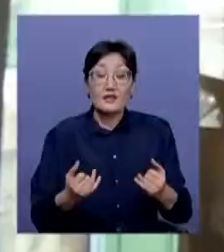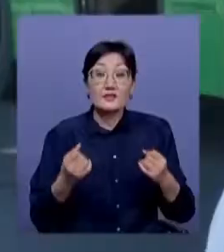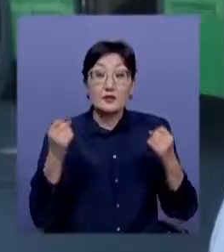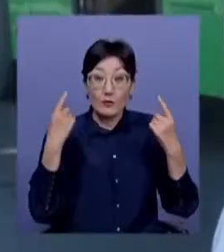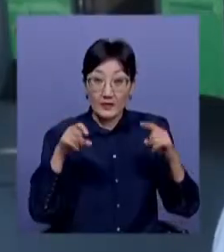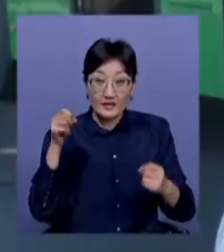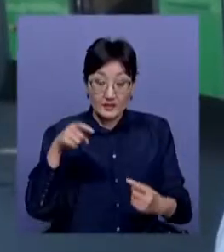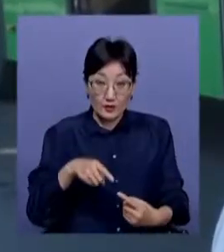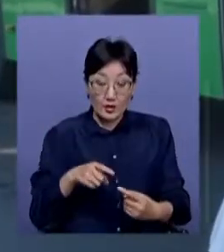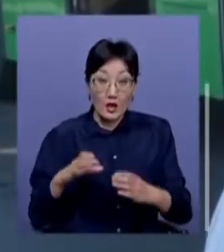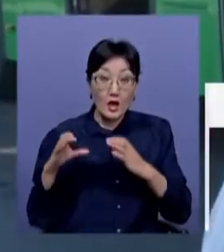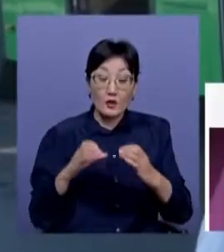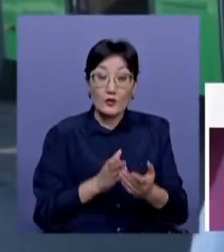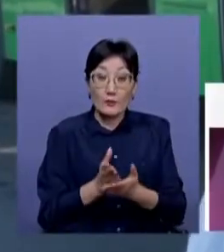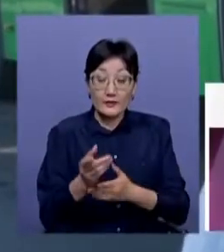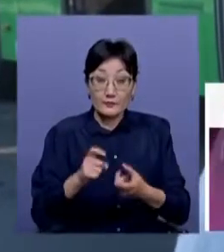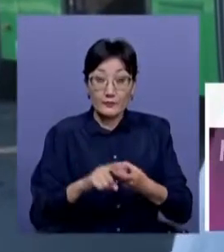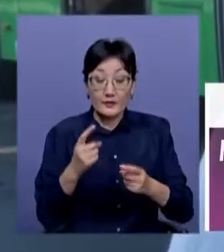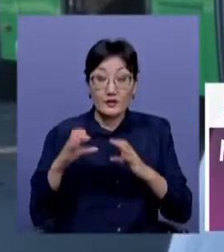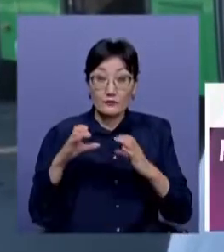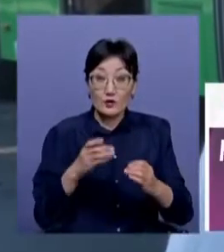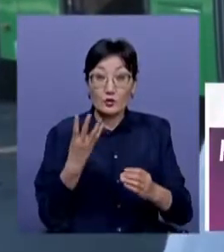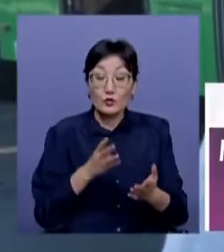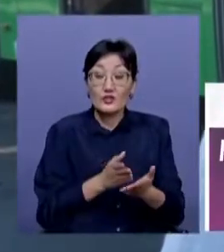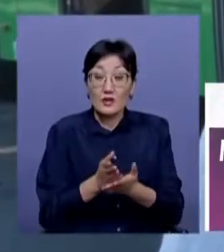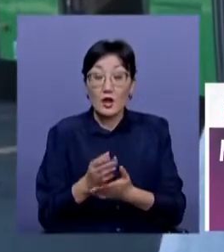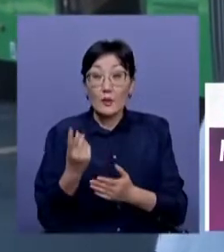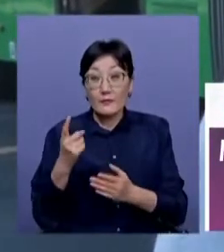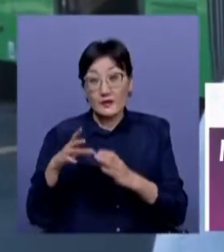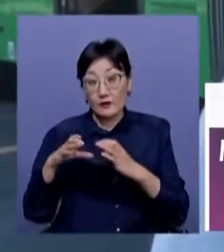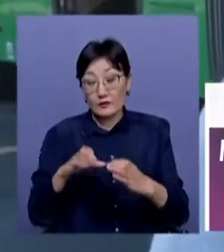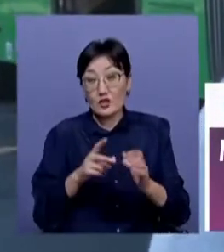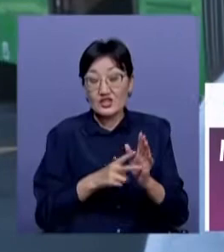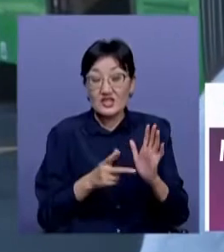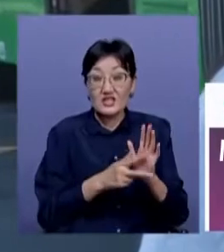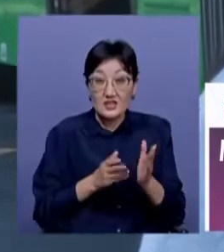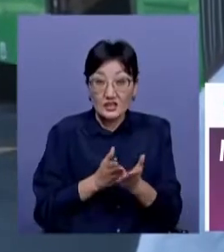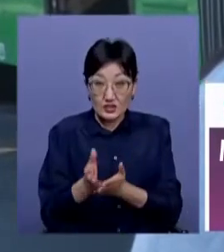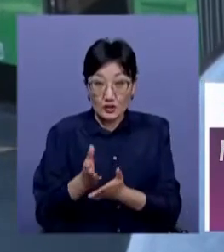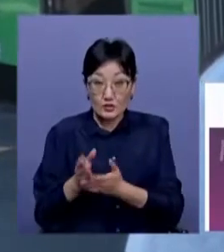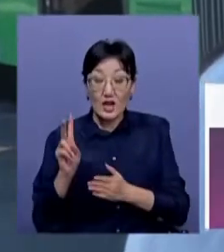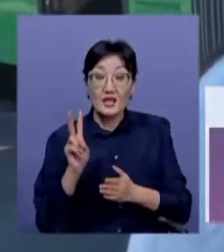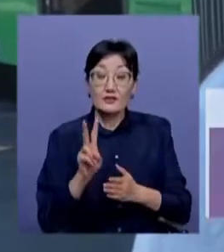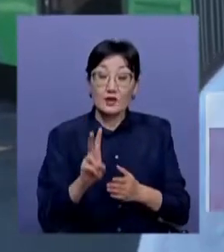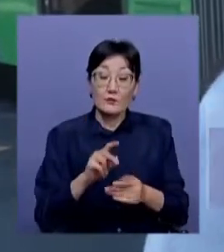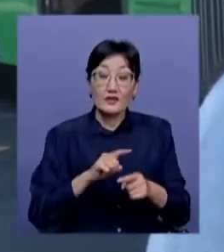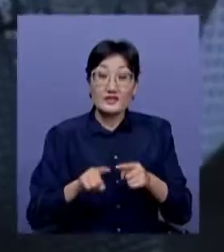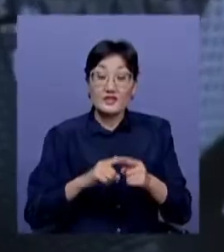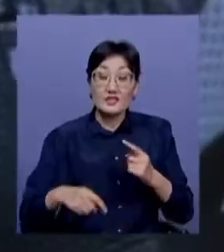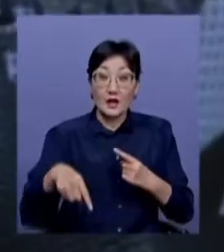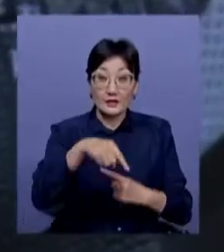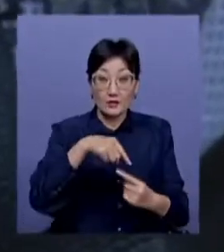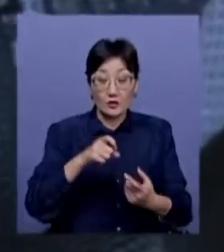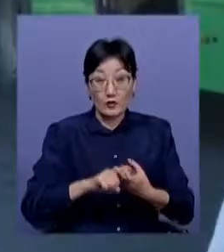сай. Автобус рейсіне байланысты бір автобустар 4 рейс болады, бір автобустар 7-8 рет болады. Троллейбустар тез-тез айналғанына